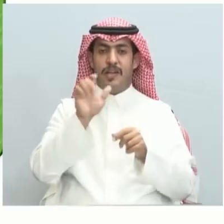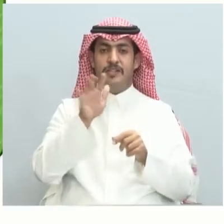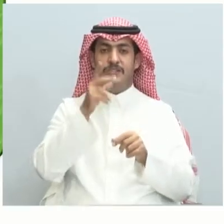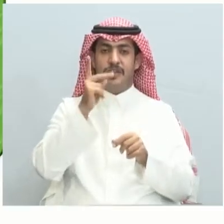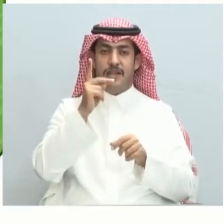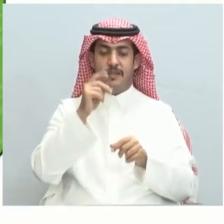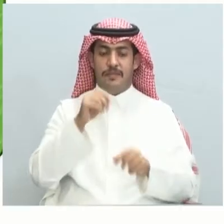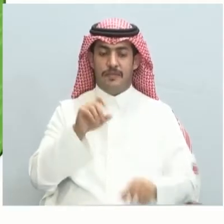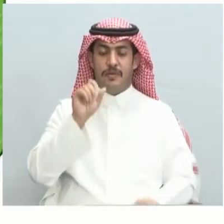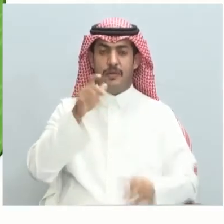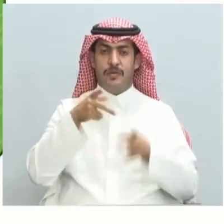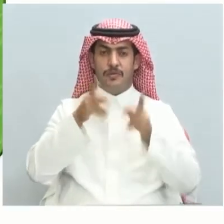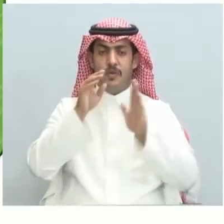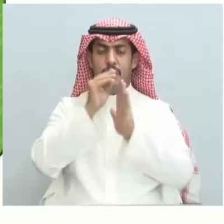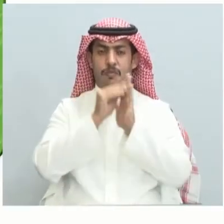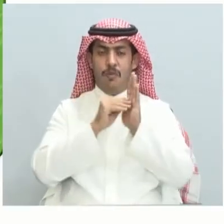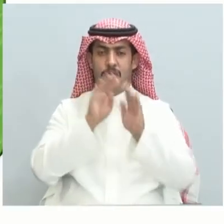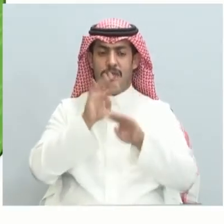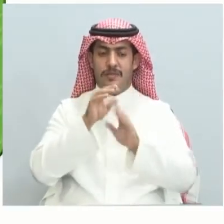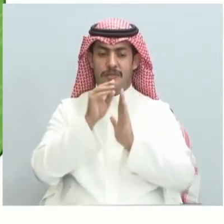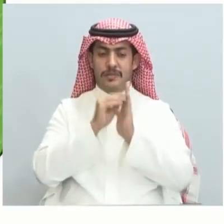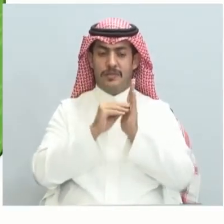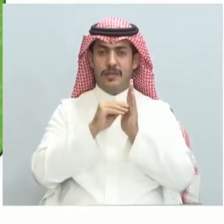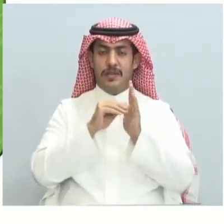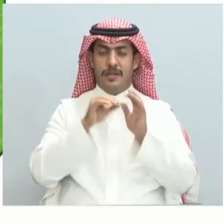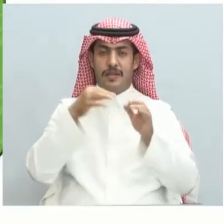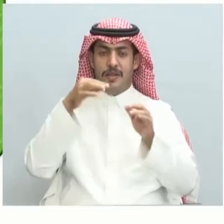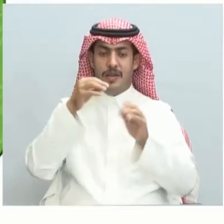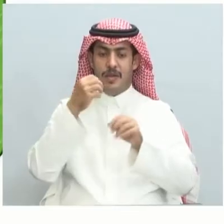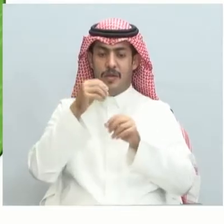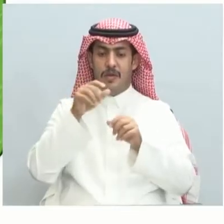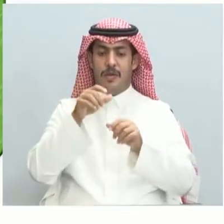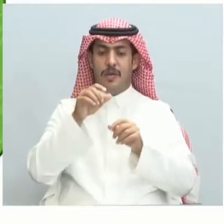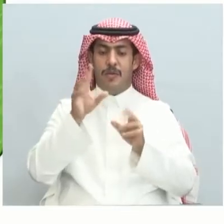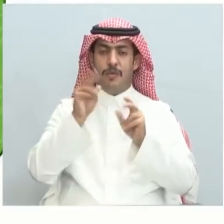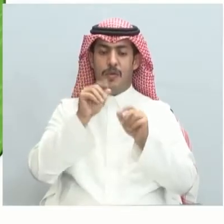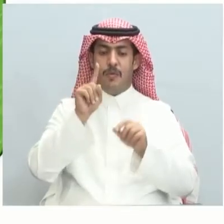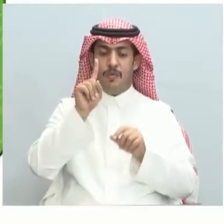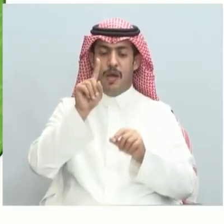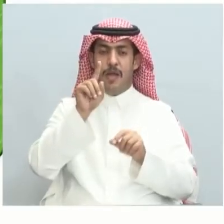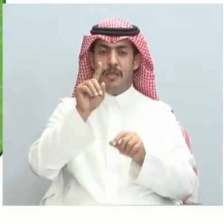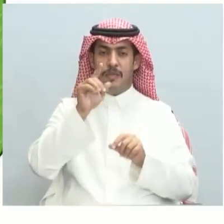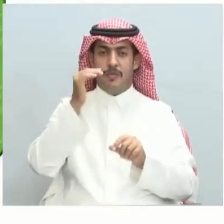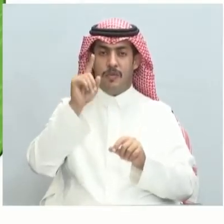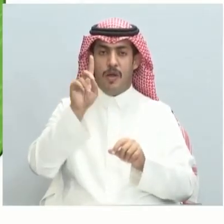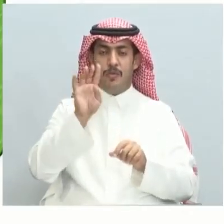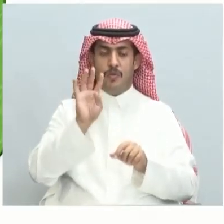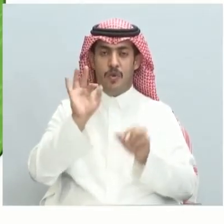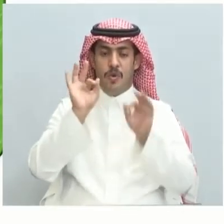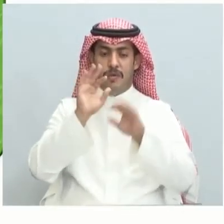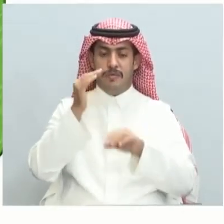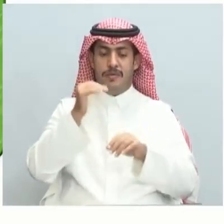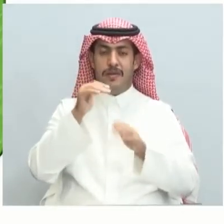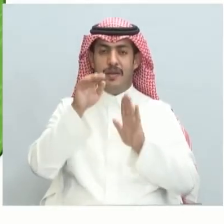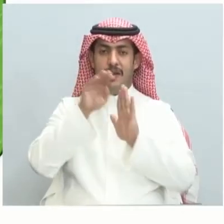النشاط وانشئ نموذج يمثل العدد واحد وربع اذا لدينا مجموعه